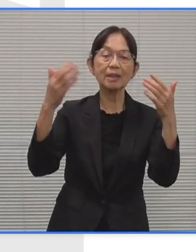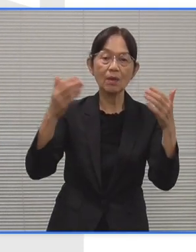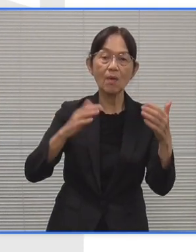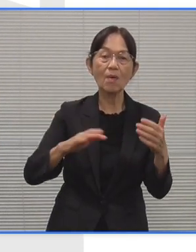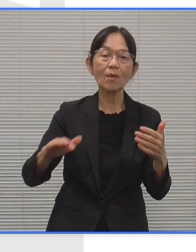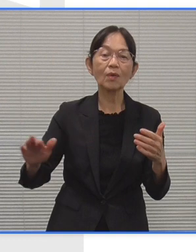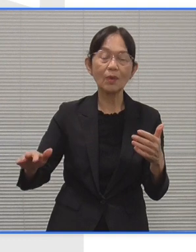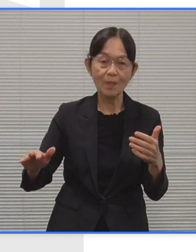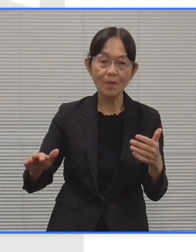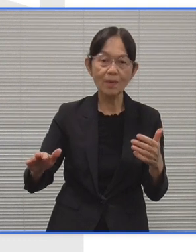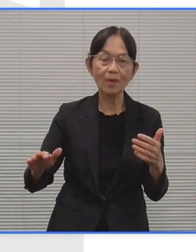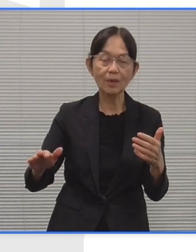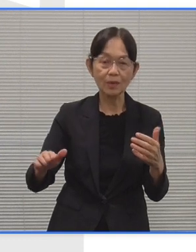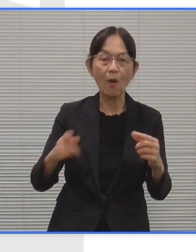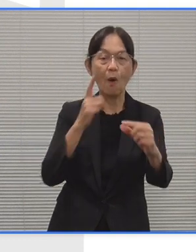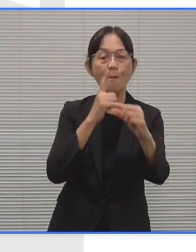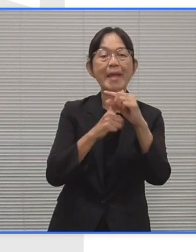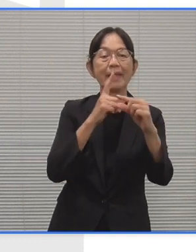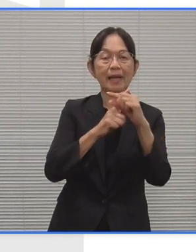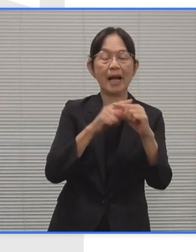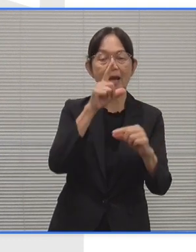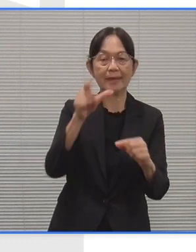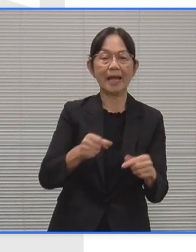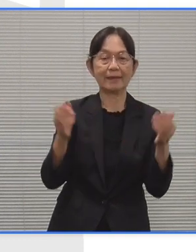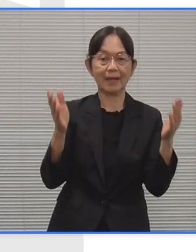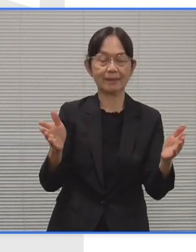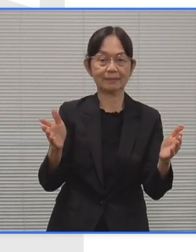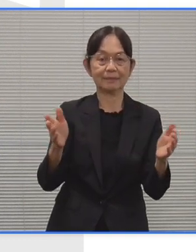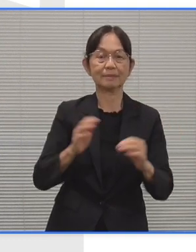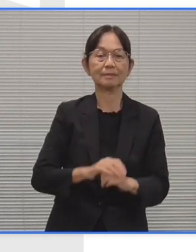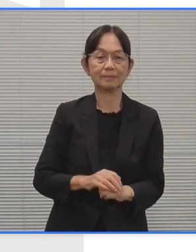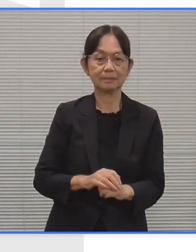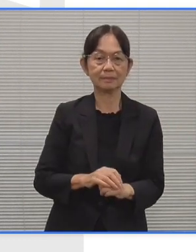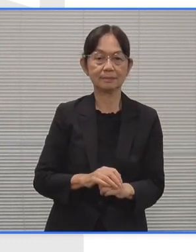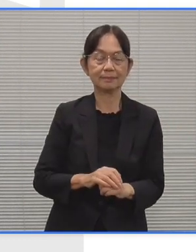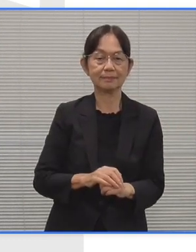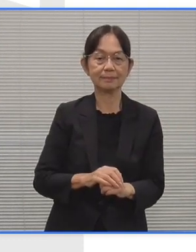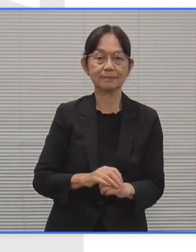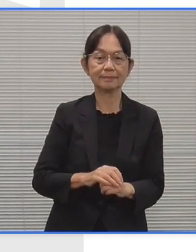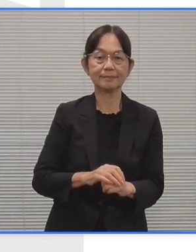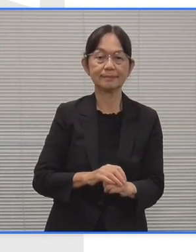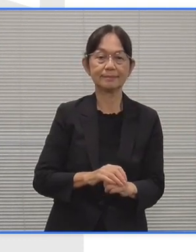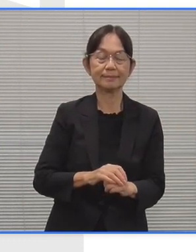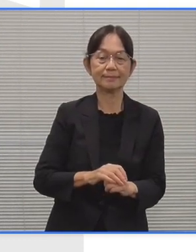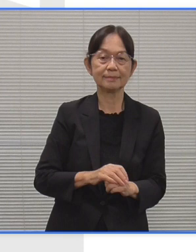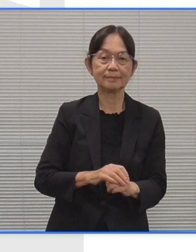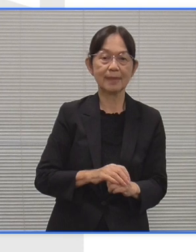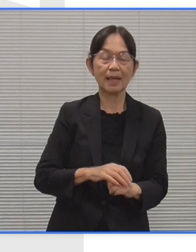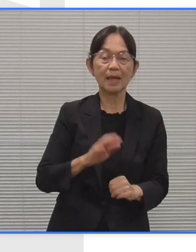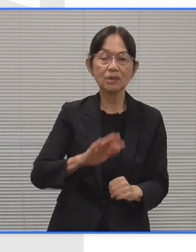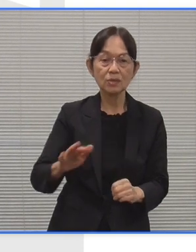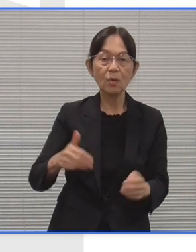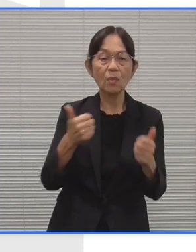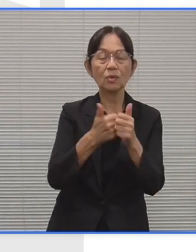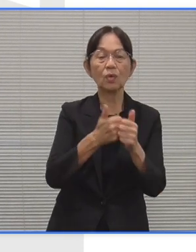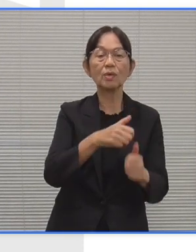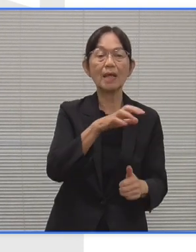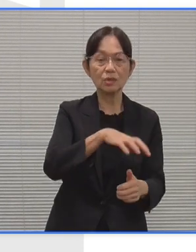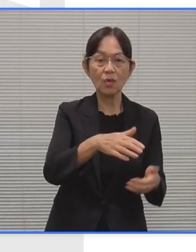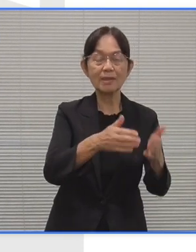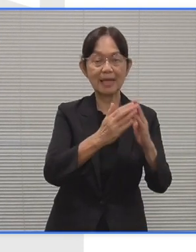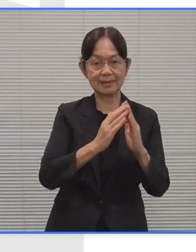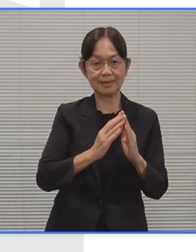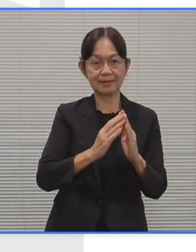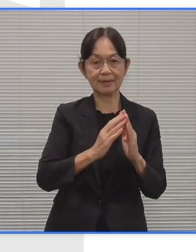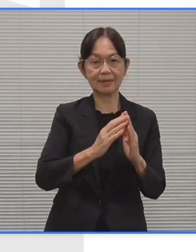中月間ということで、なっておりますけれども、豊島区においても児童相談所を設置区